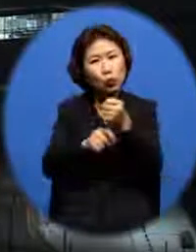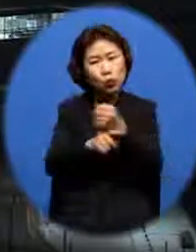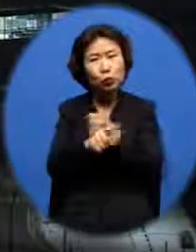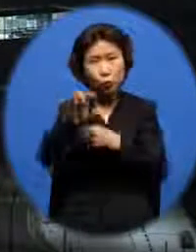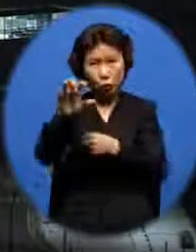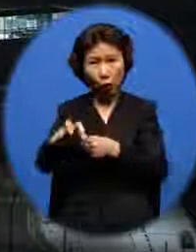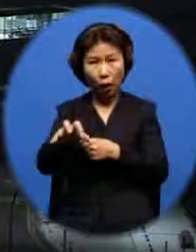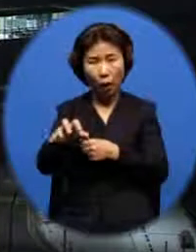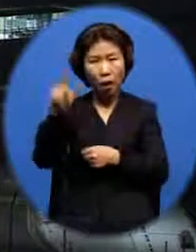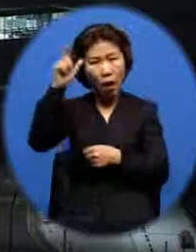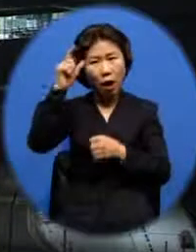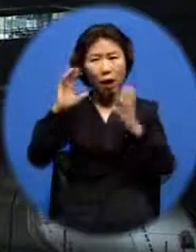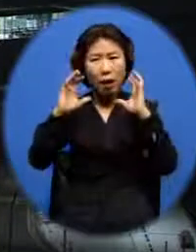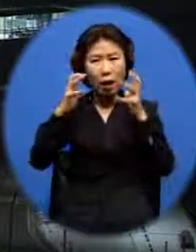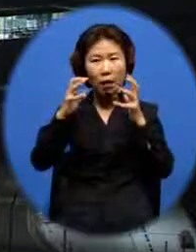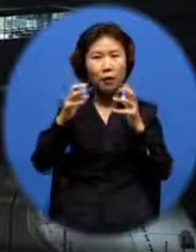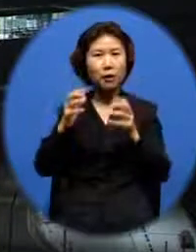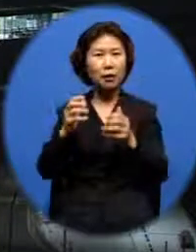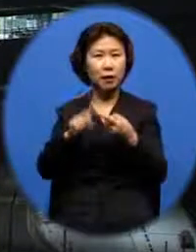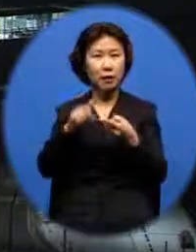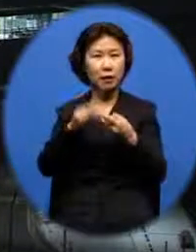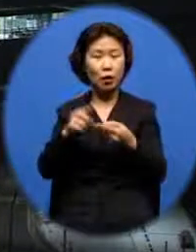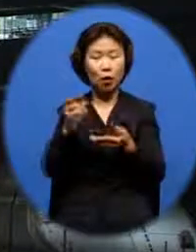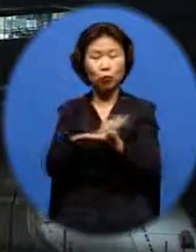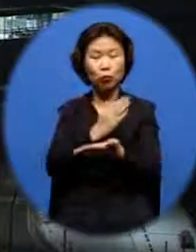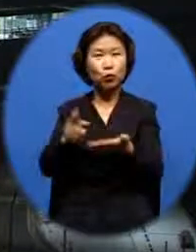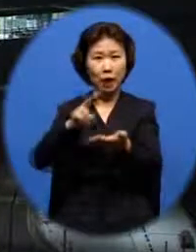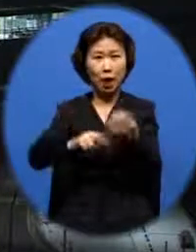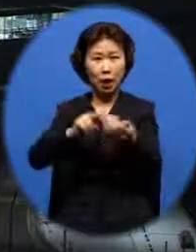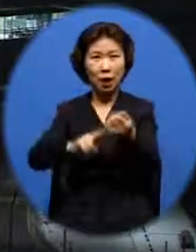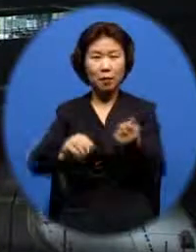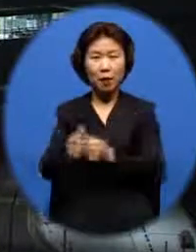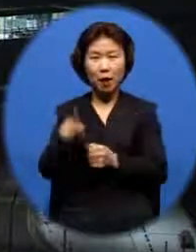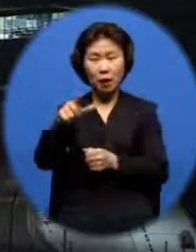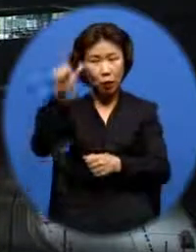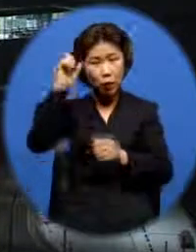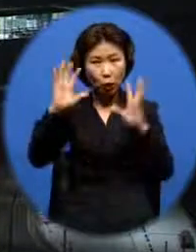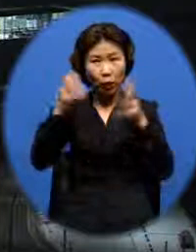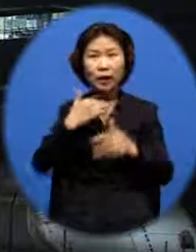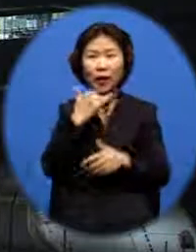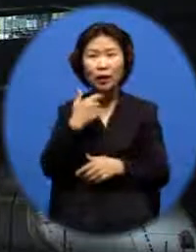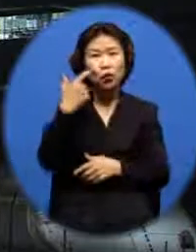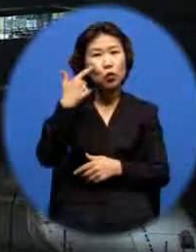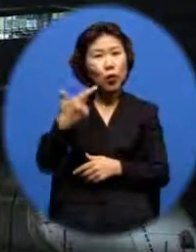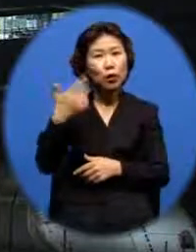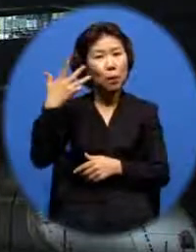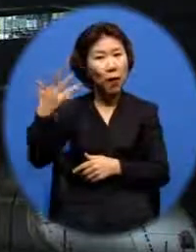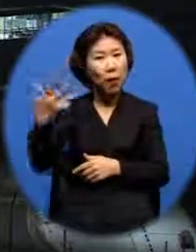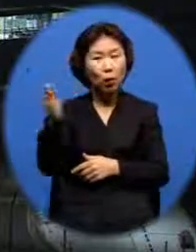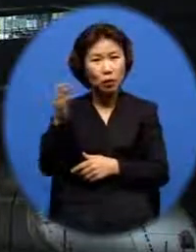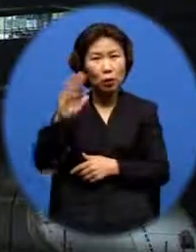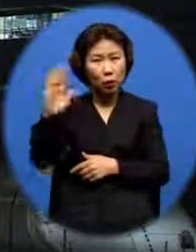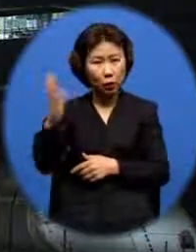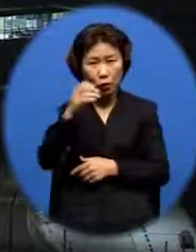송아지를 도내 축산농가에 분양합니다. 이번에 분양하는 송아지는 생후 6개월에서 8개월령의 우량